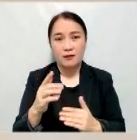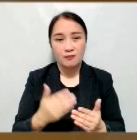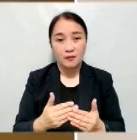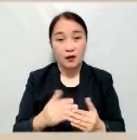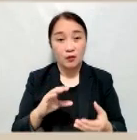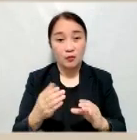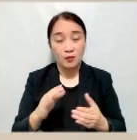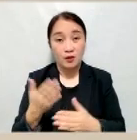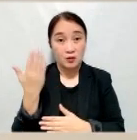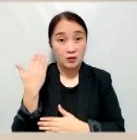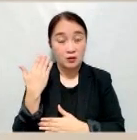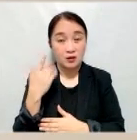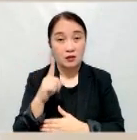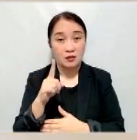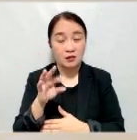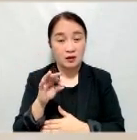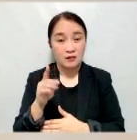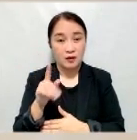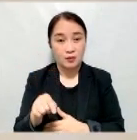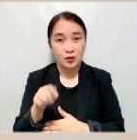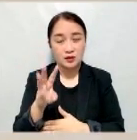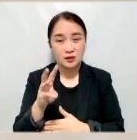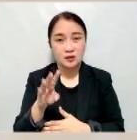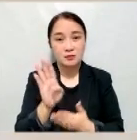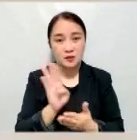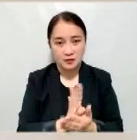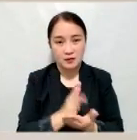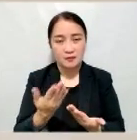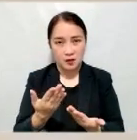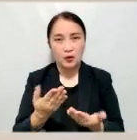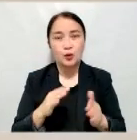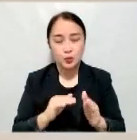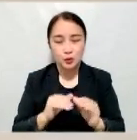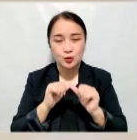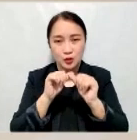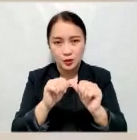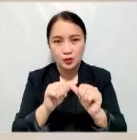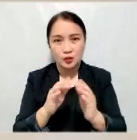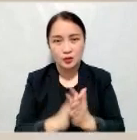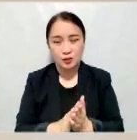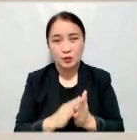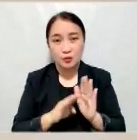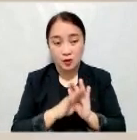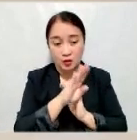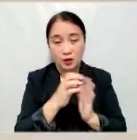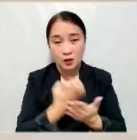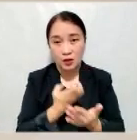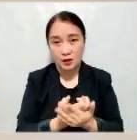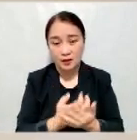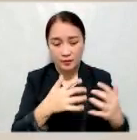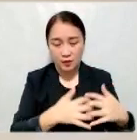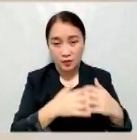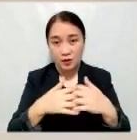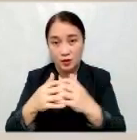taon. Gagamitin daw ang pondo para sa patuloy na pagpapalago ng ekonomiya gaya ng mga proyekto sa infrastruktura, food